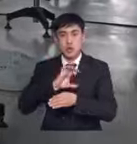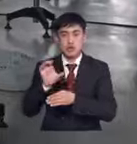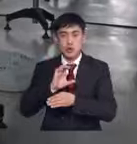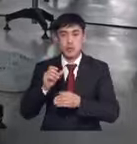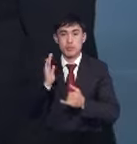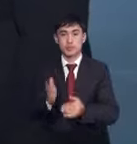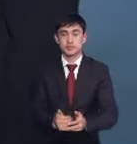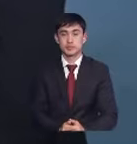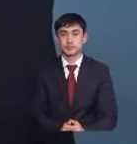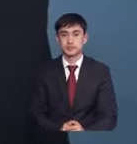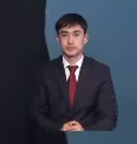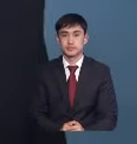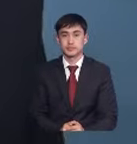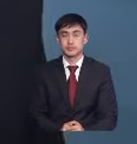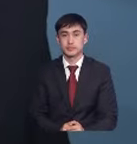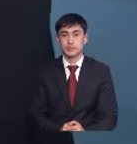ұсынды.